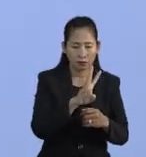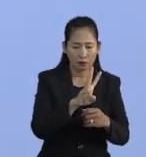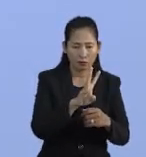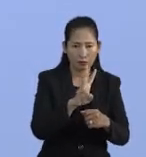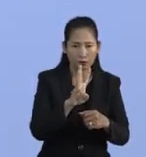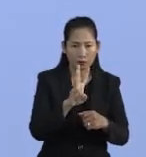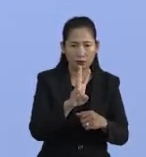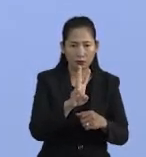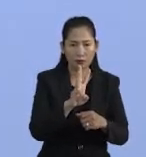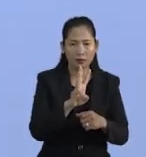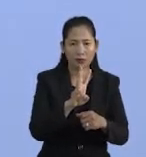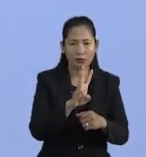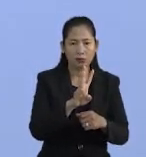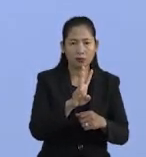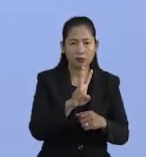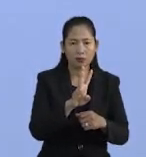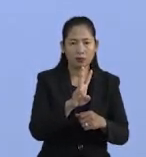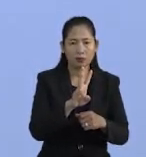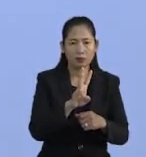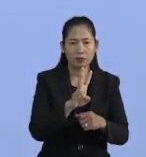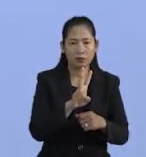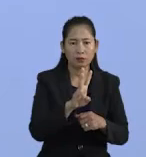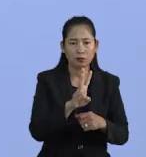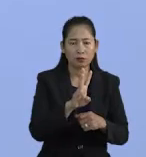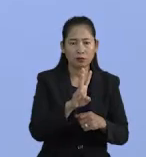nè bày nữa nè bày